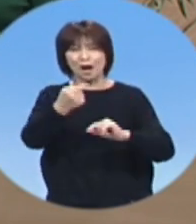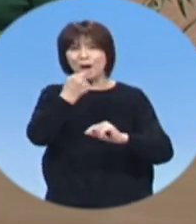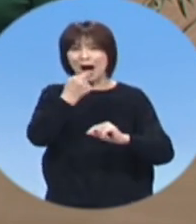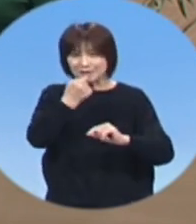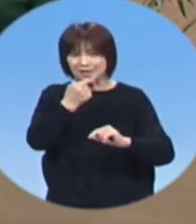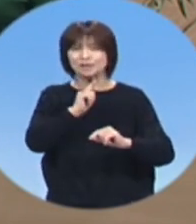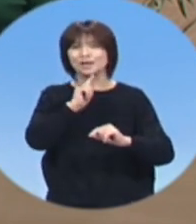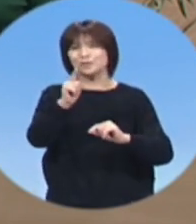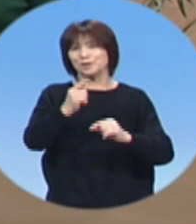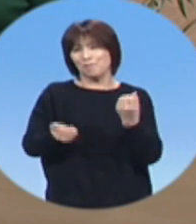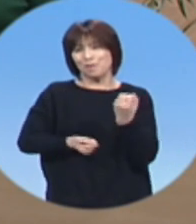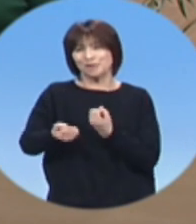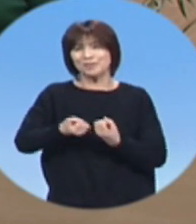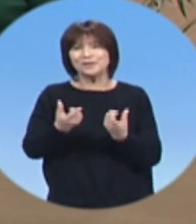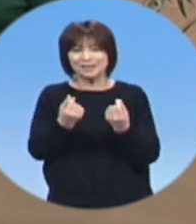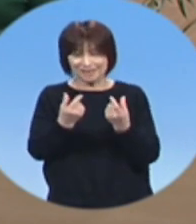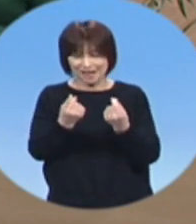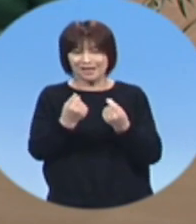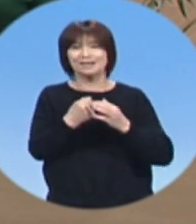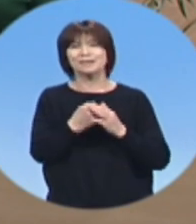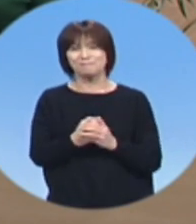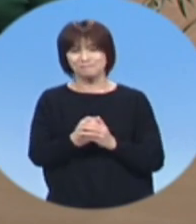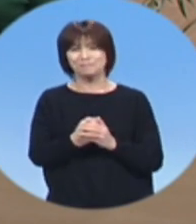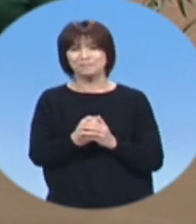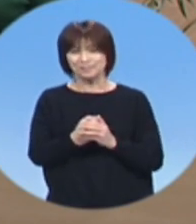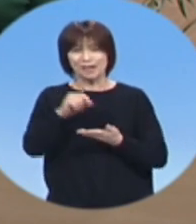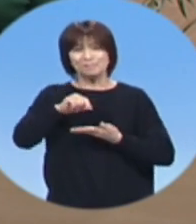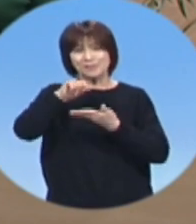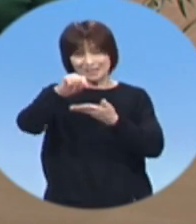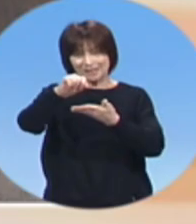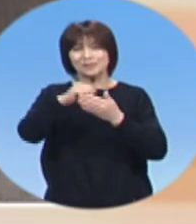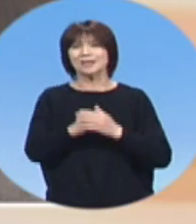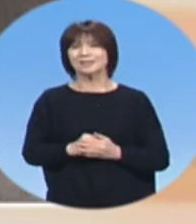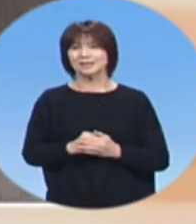味というのも面白いですよね。それではプレゼントです。